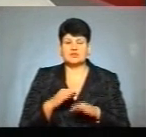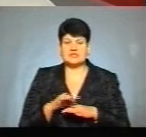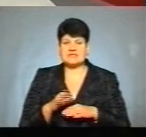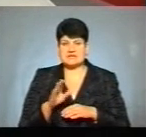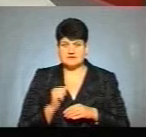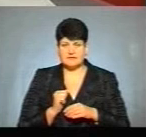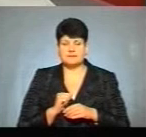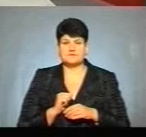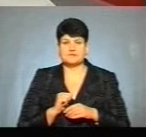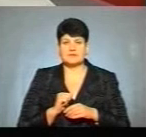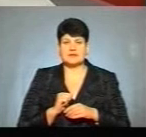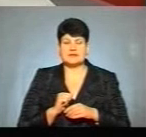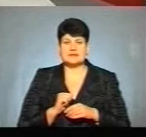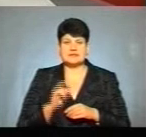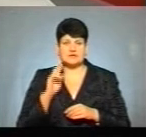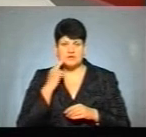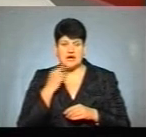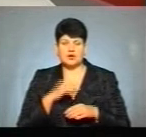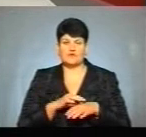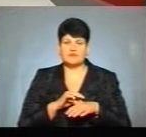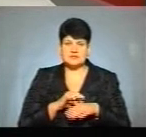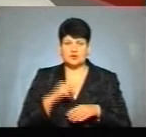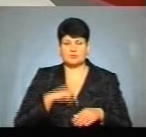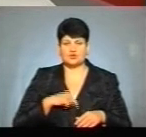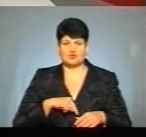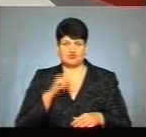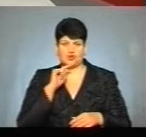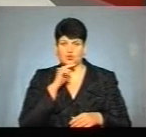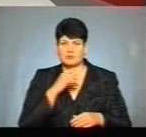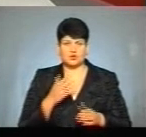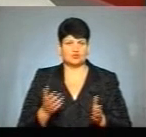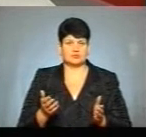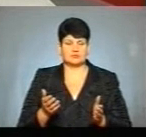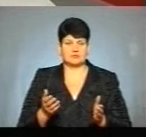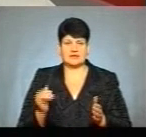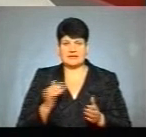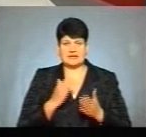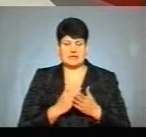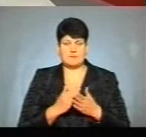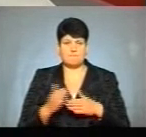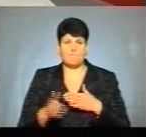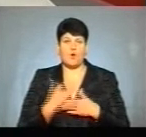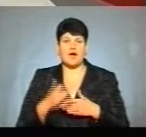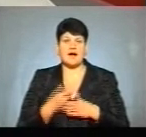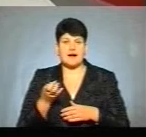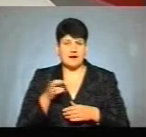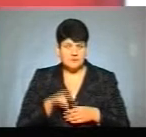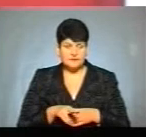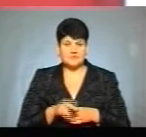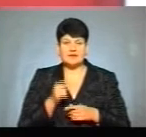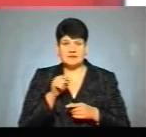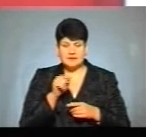саме сексуальну, фізичну, психологічну, економічну. І є міра покарання. Крім того, в даній